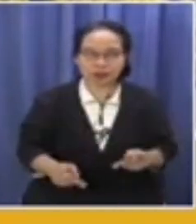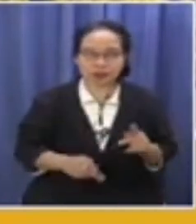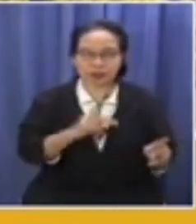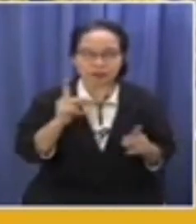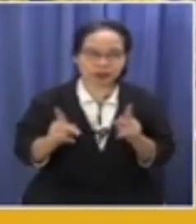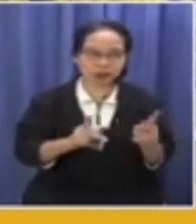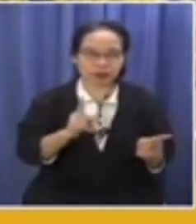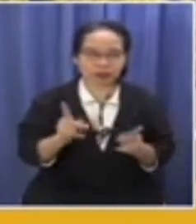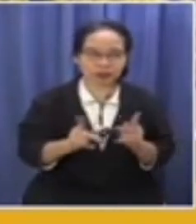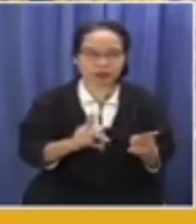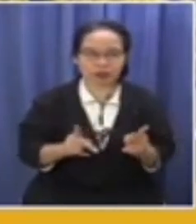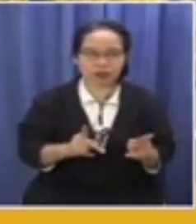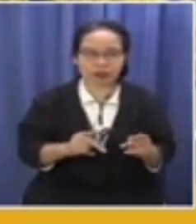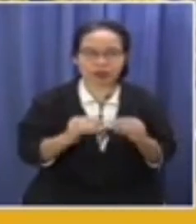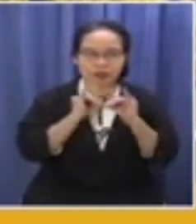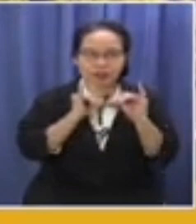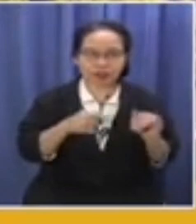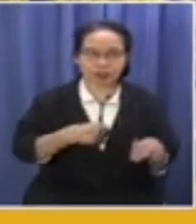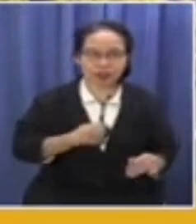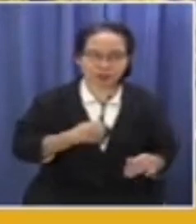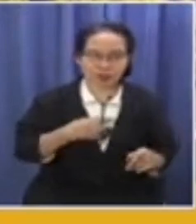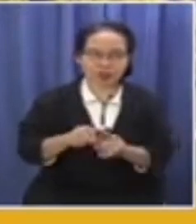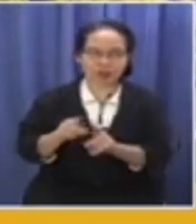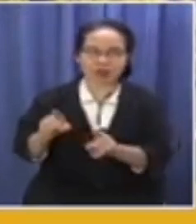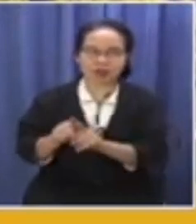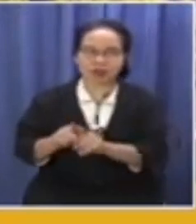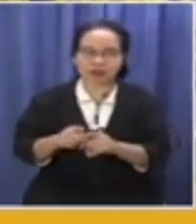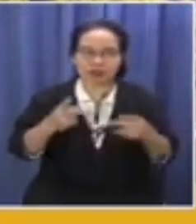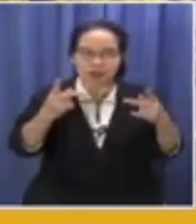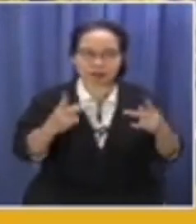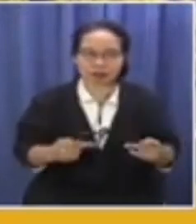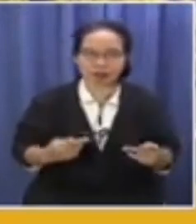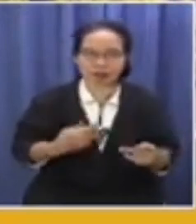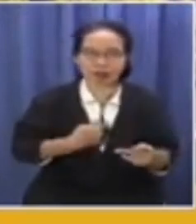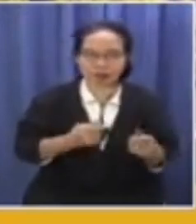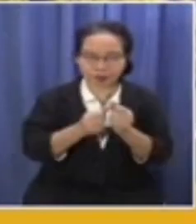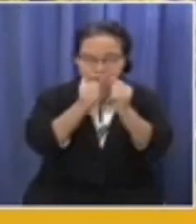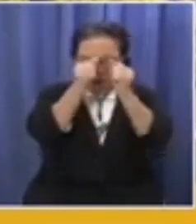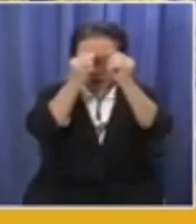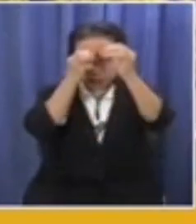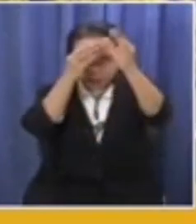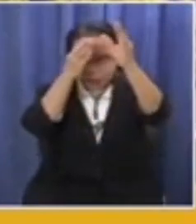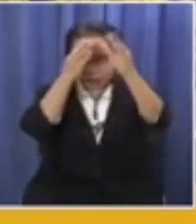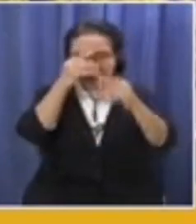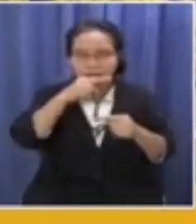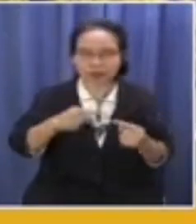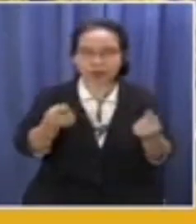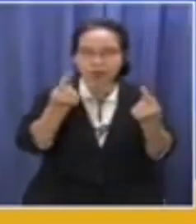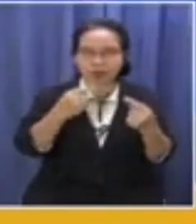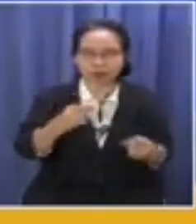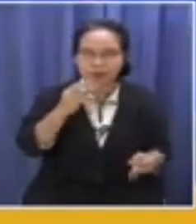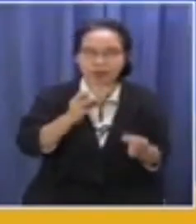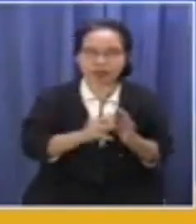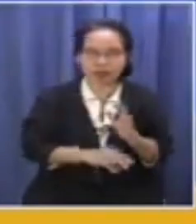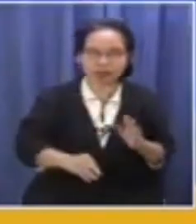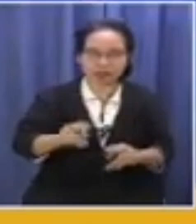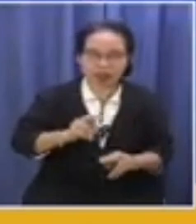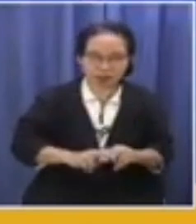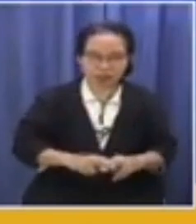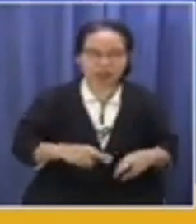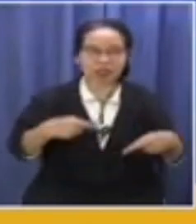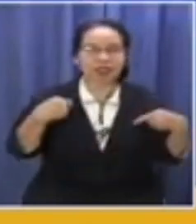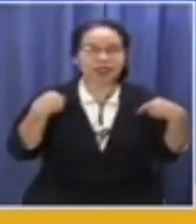mga tao ipagkakaila ko rin naman siya sa harapan ng aking ama pagdating ng paghuhukom ang